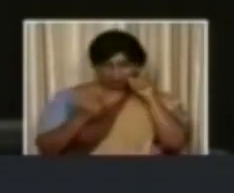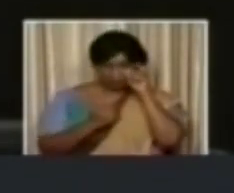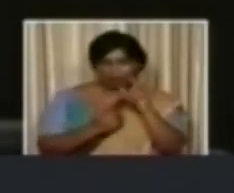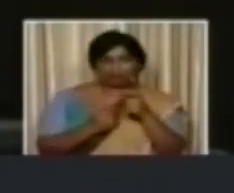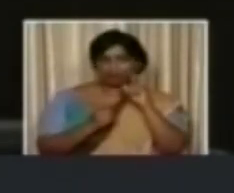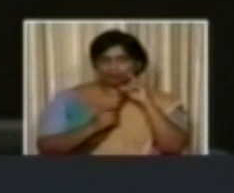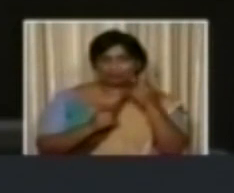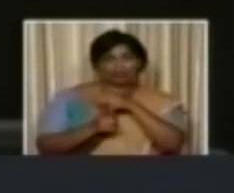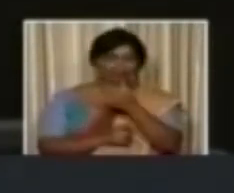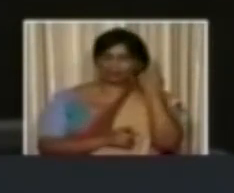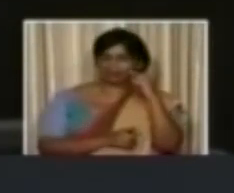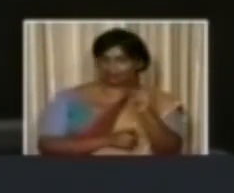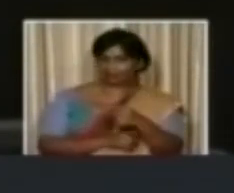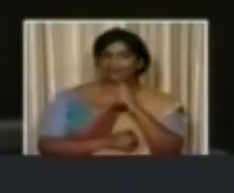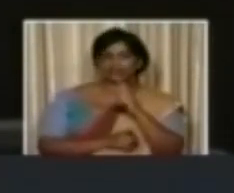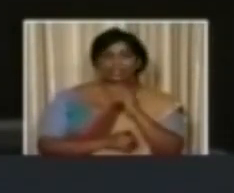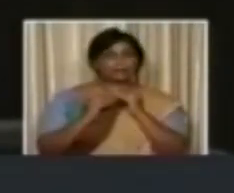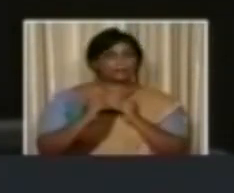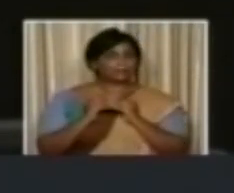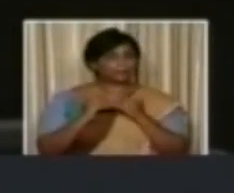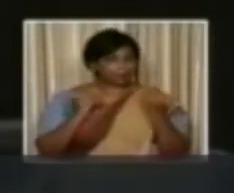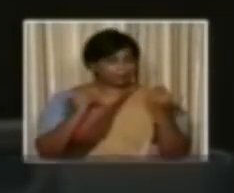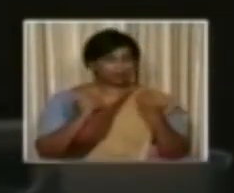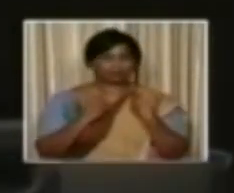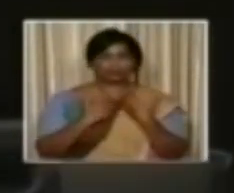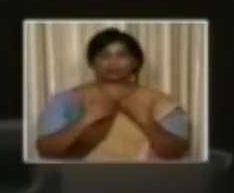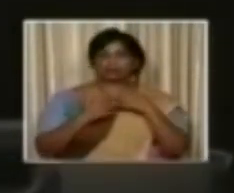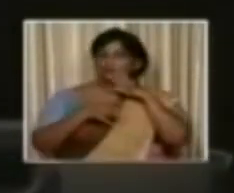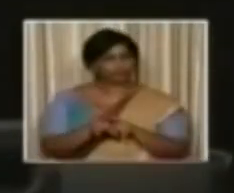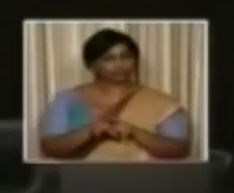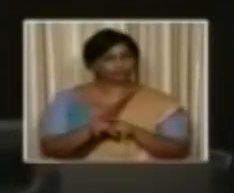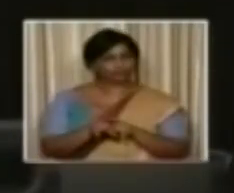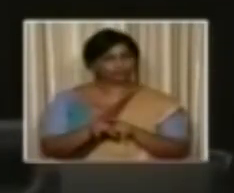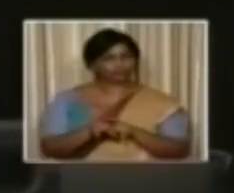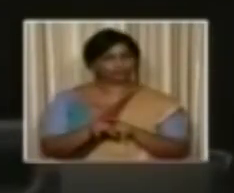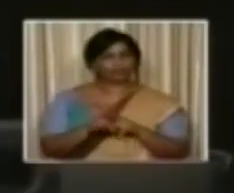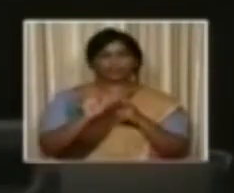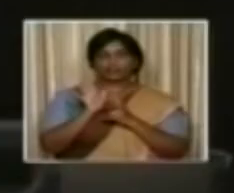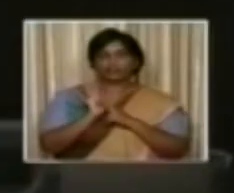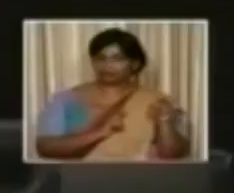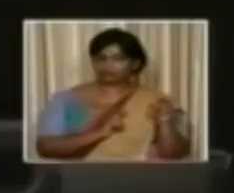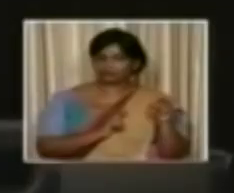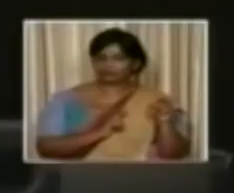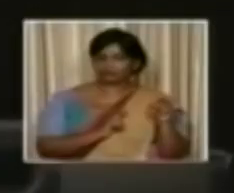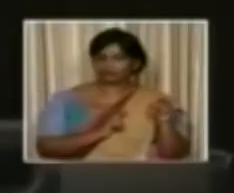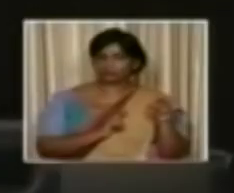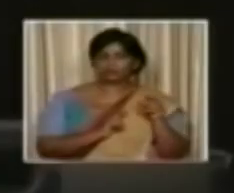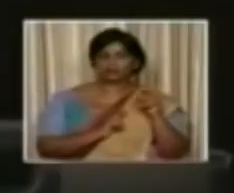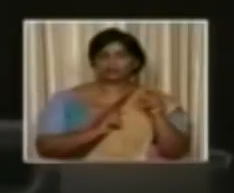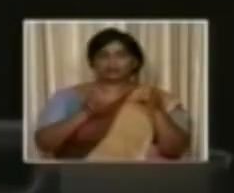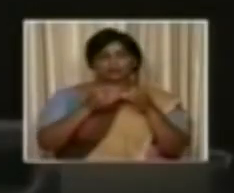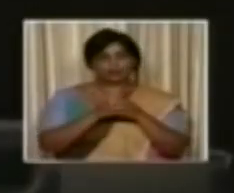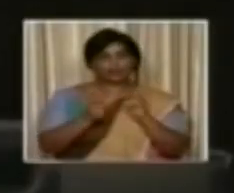மிரர் பத்திரிகையில் வந்த செய்தி ஒன்றை மேற்கோட்காட்டி அறிக்கை ஒன்றை வெளியிட்டார். அவர் வெளியிட்ட டெய்லி மிரர் பத்திரிகையை பார்த்தாரா என்பது எனக்கு